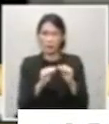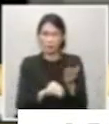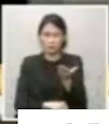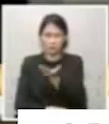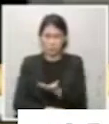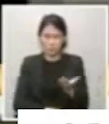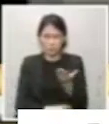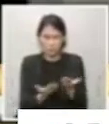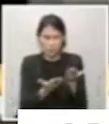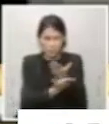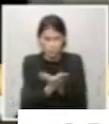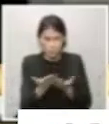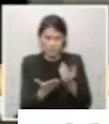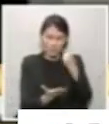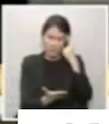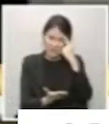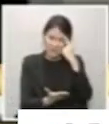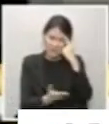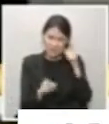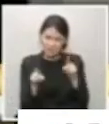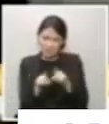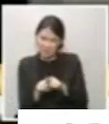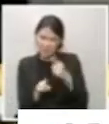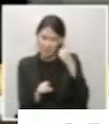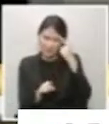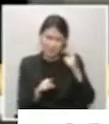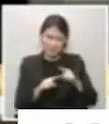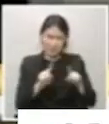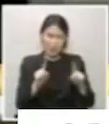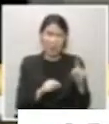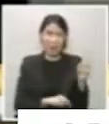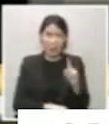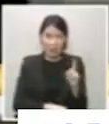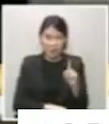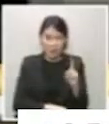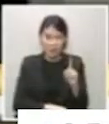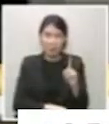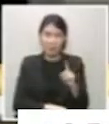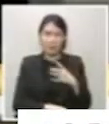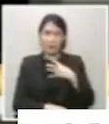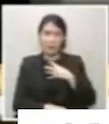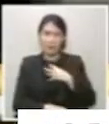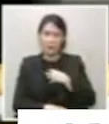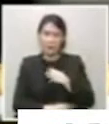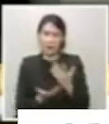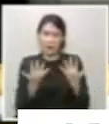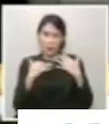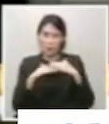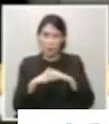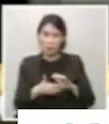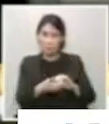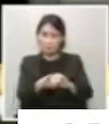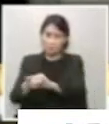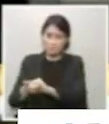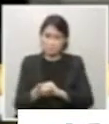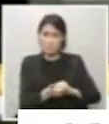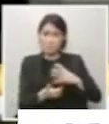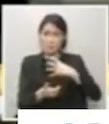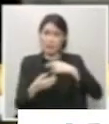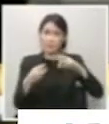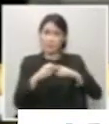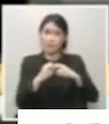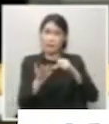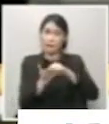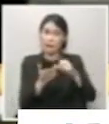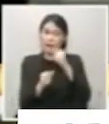าเห็นสอดคล้องต้องกันหรือไม่และจะร่วมมือกันหาทางออกให้กับบ้านเมือง